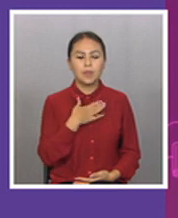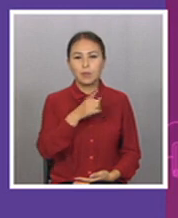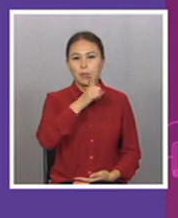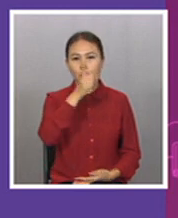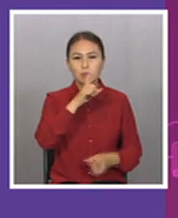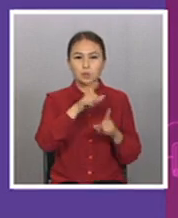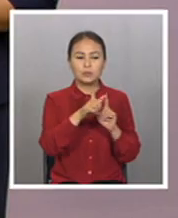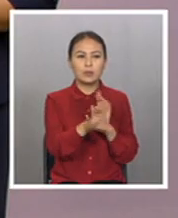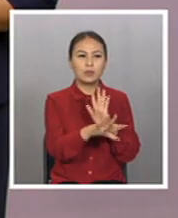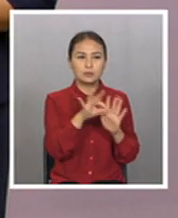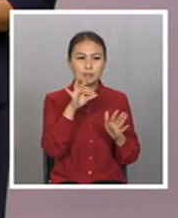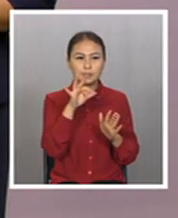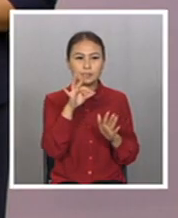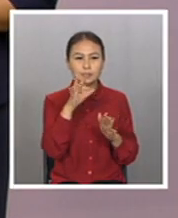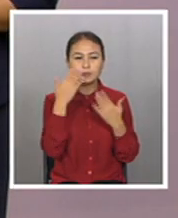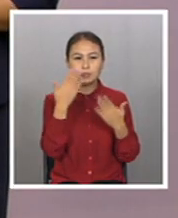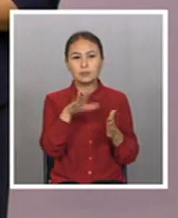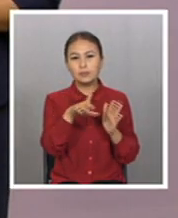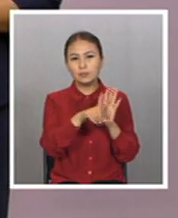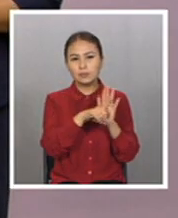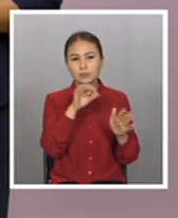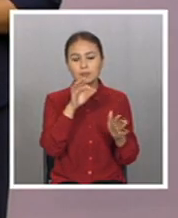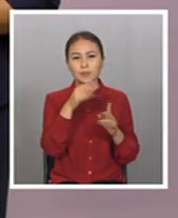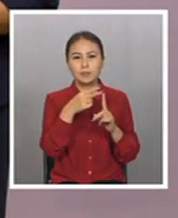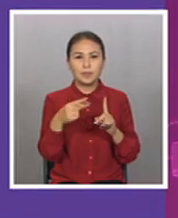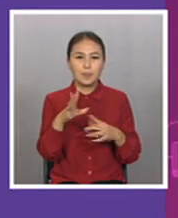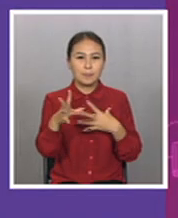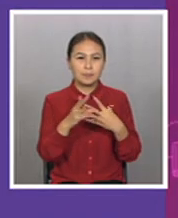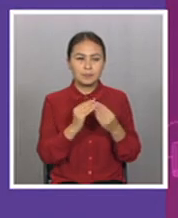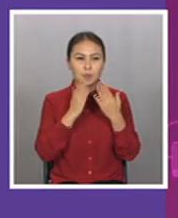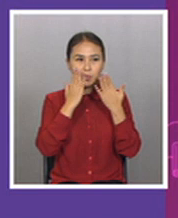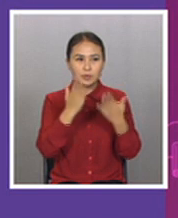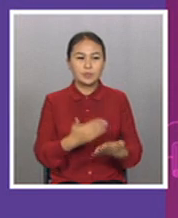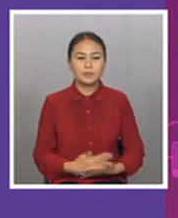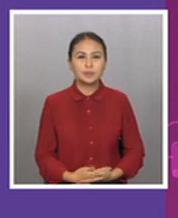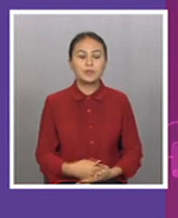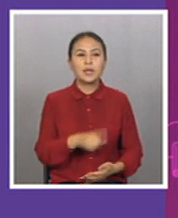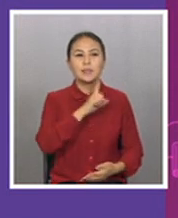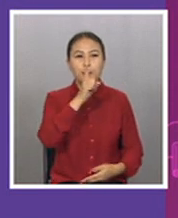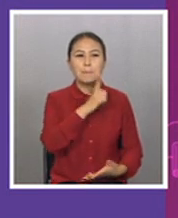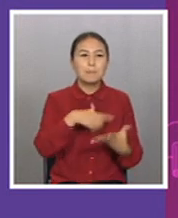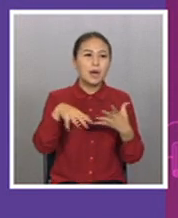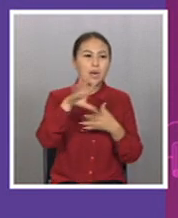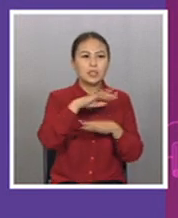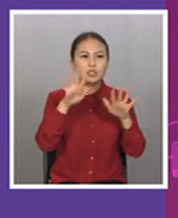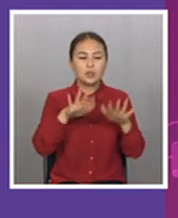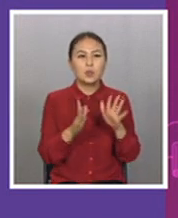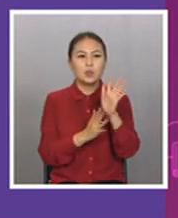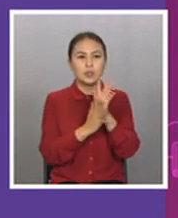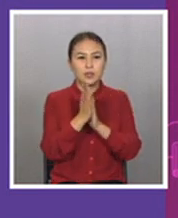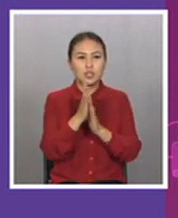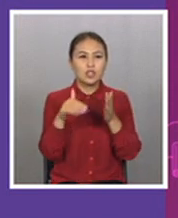сөзді алдым. Қазір сол мәтінді бәріміз бірге оқиық. Сәбіз барлық жерде